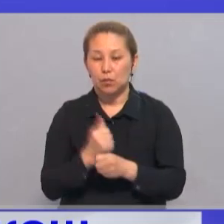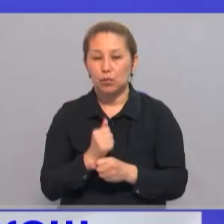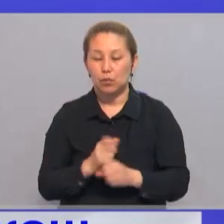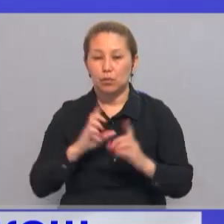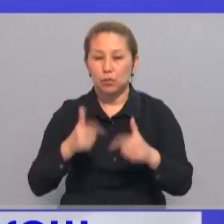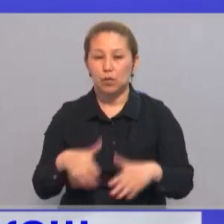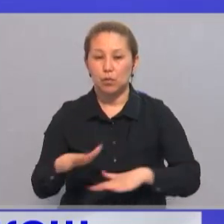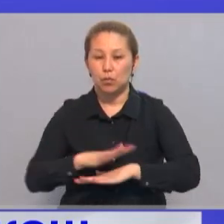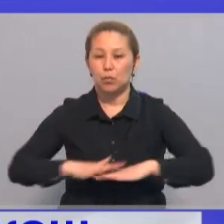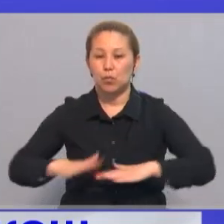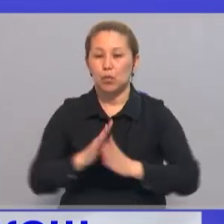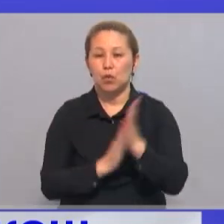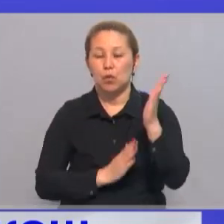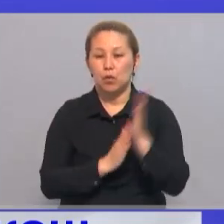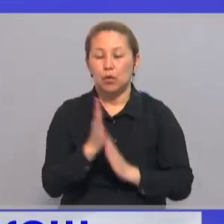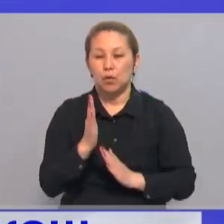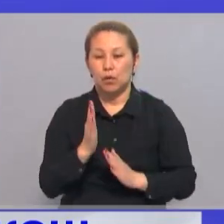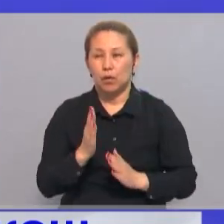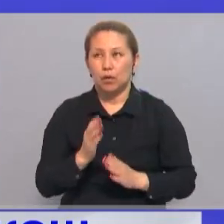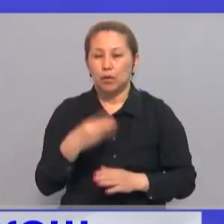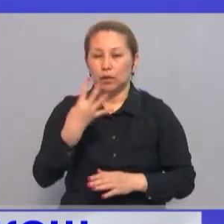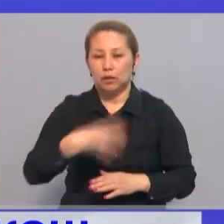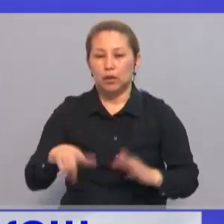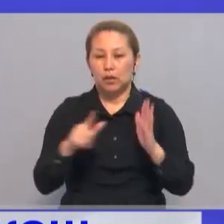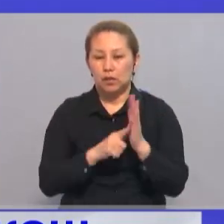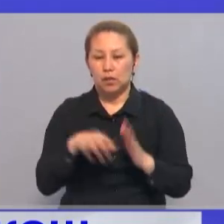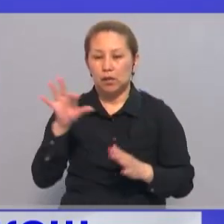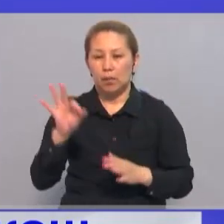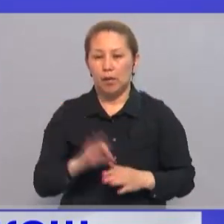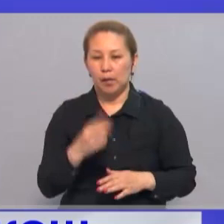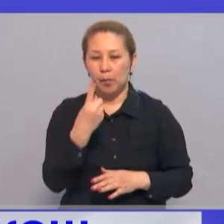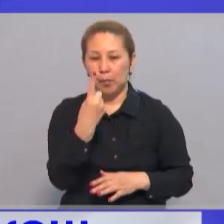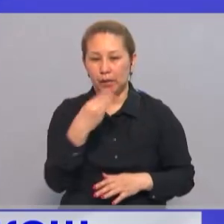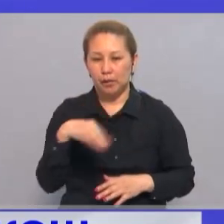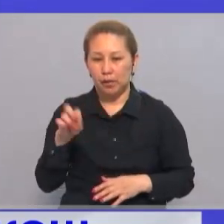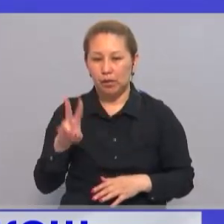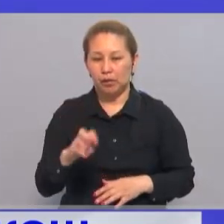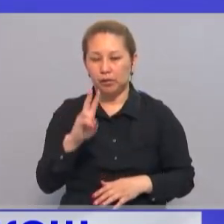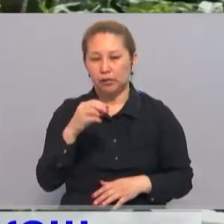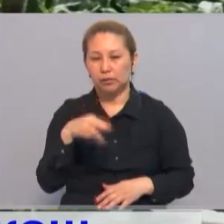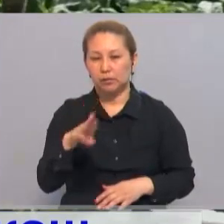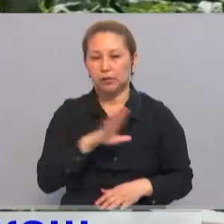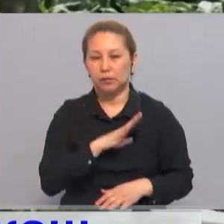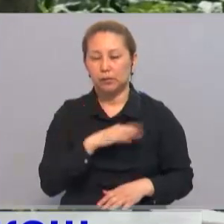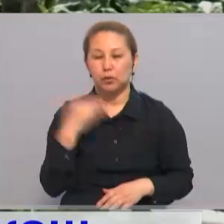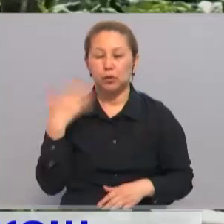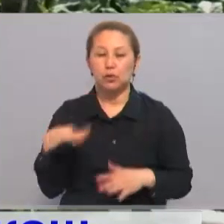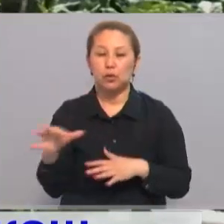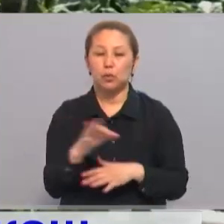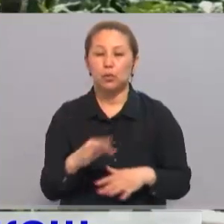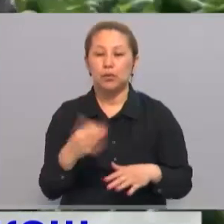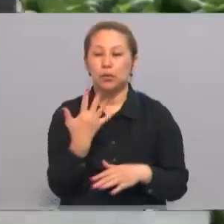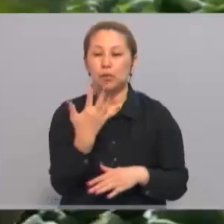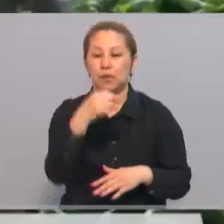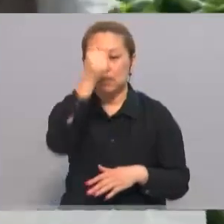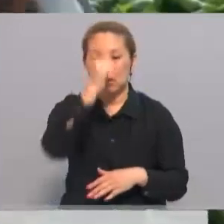арқасында өндірілген өнім көлемі 47%-ға өсіп 1 триллион 200 миллиард теңгені құрап отыр. Түркістан облысында биыл